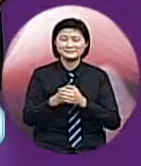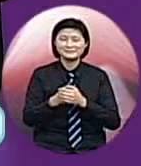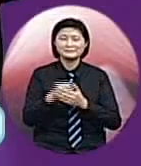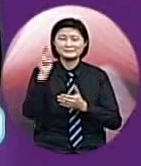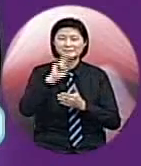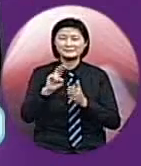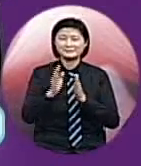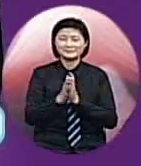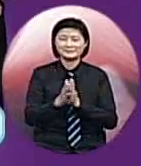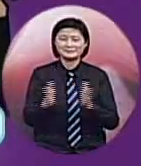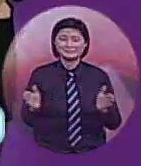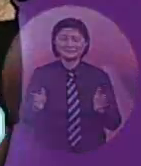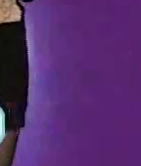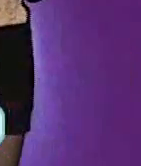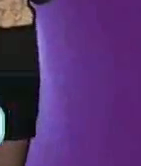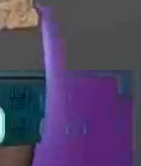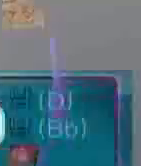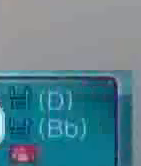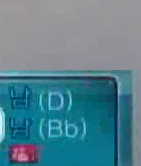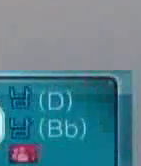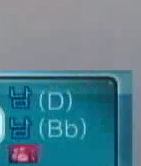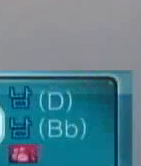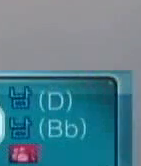자 음악. 갑시다.